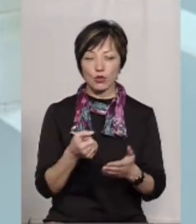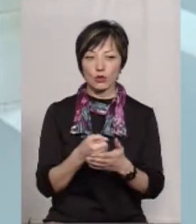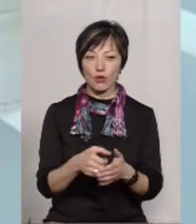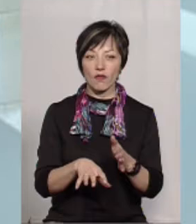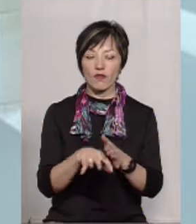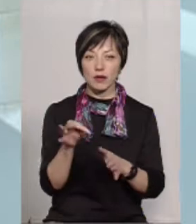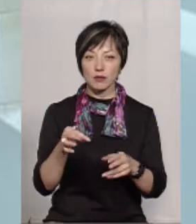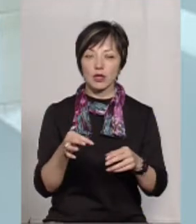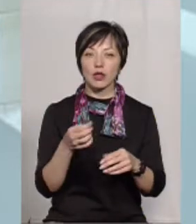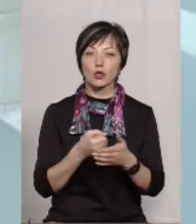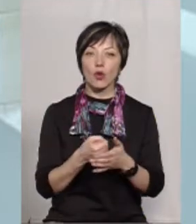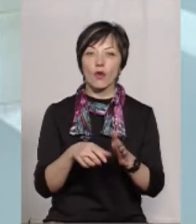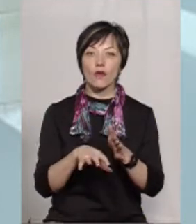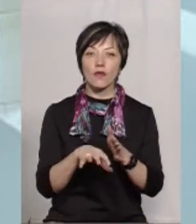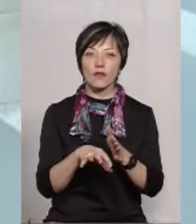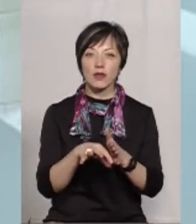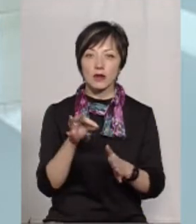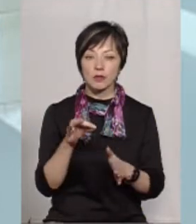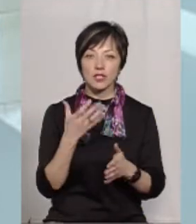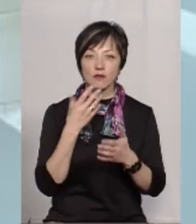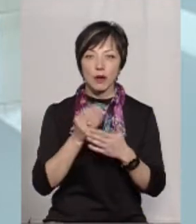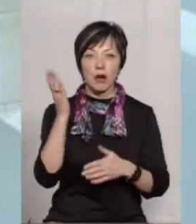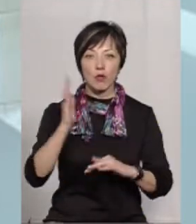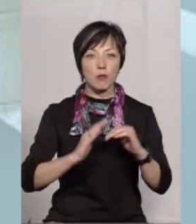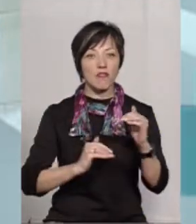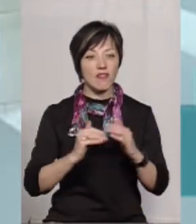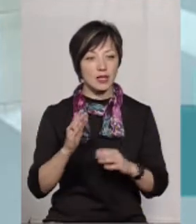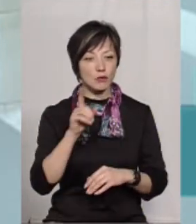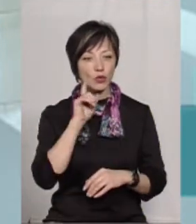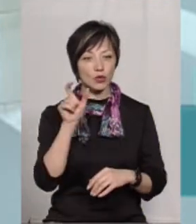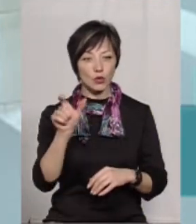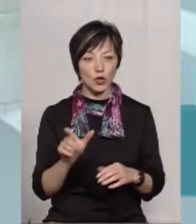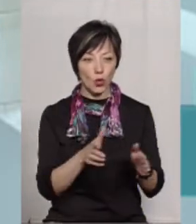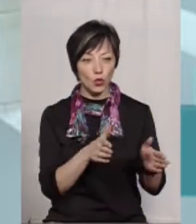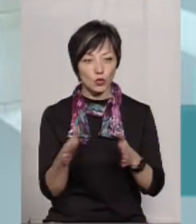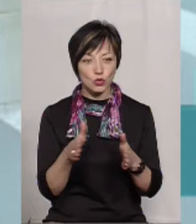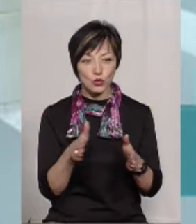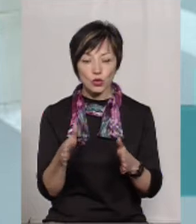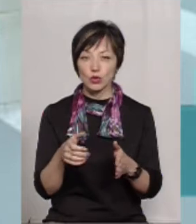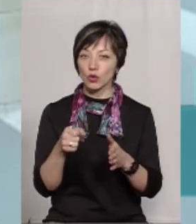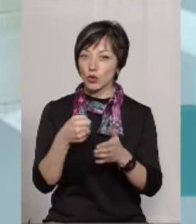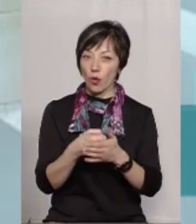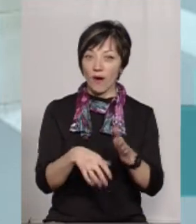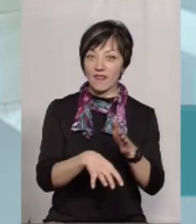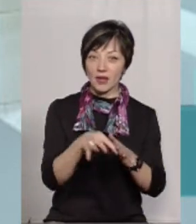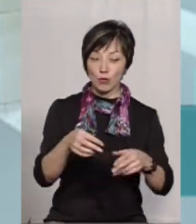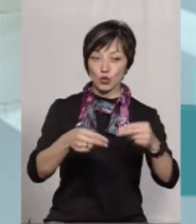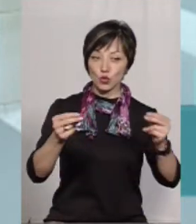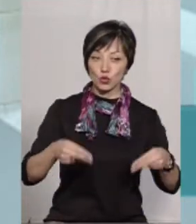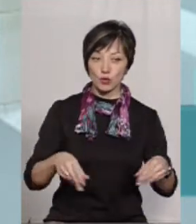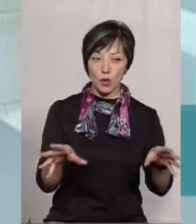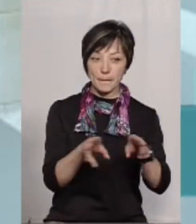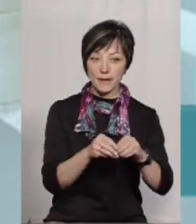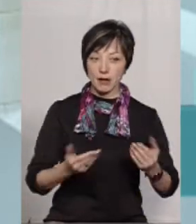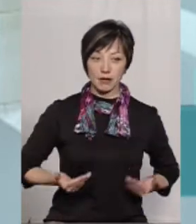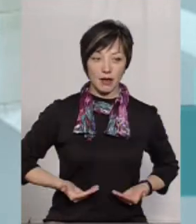вибору шлюбної, точніше, до вибору своєї майбутньої професії молоду людину готують, то до вибору шлюбного